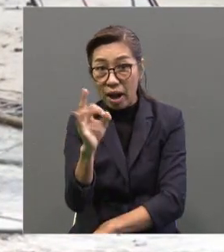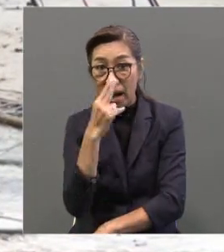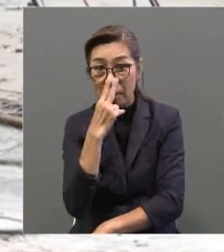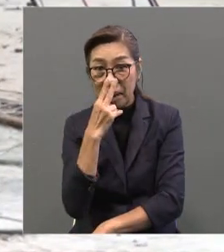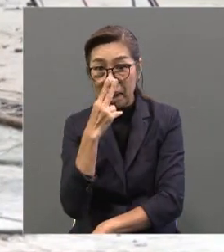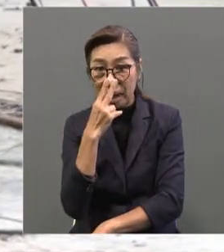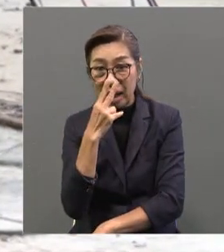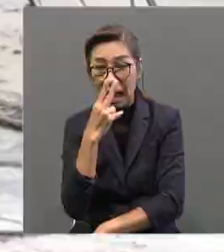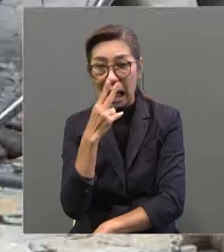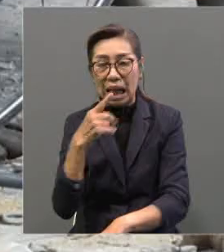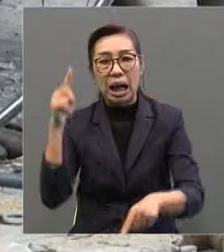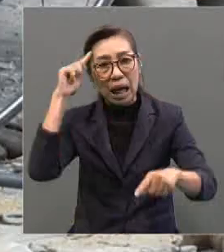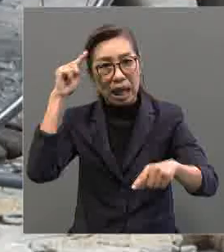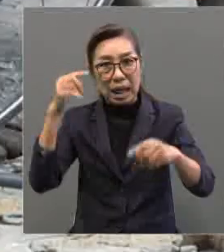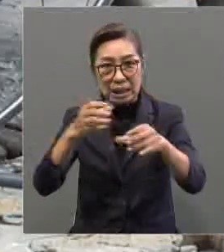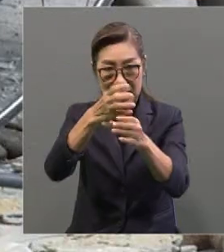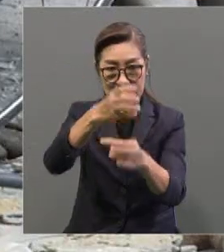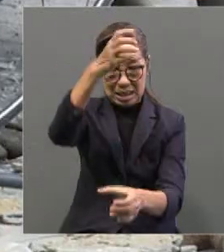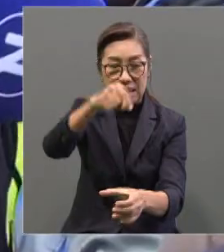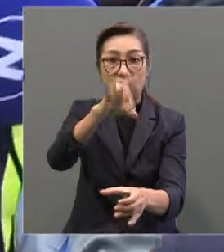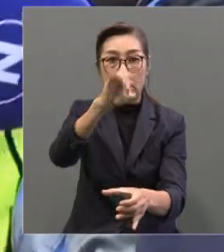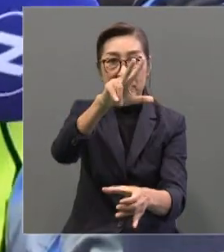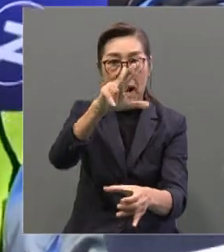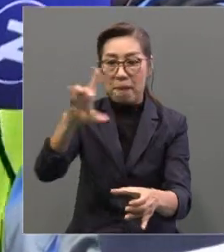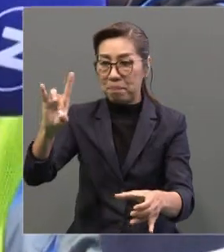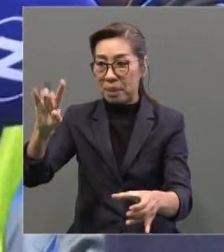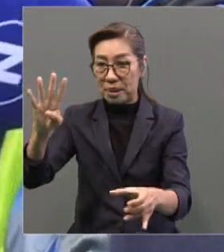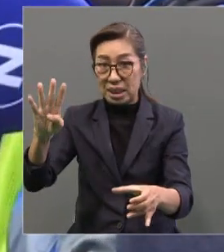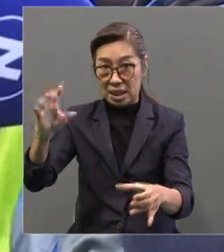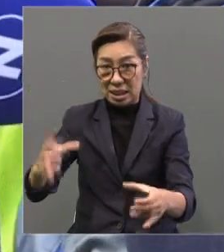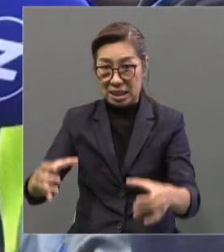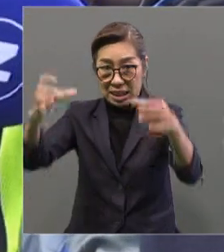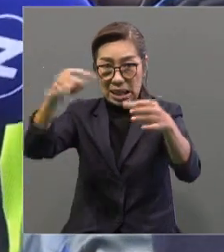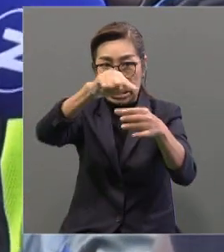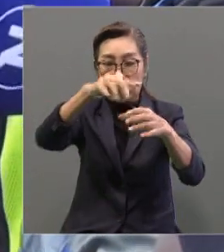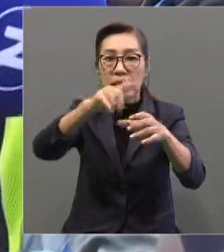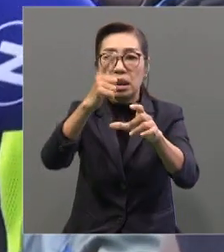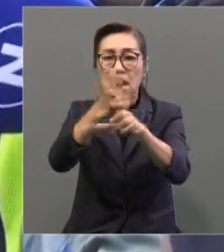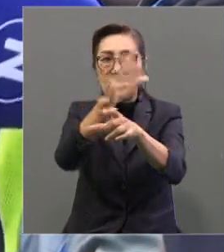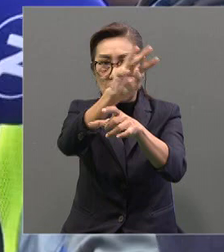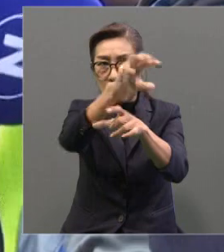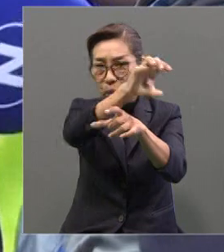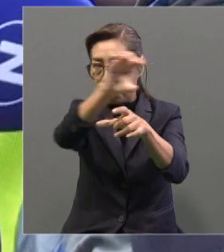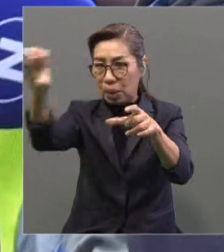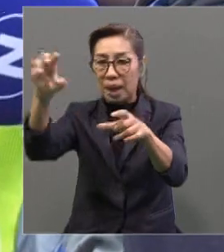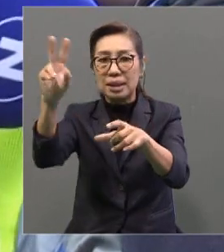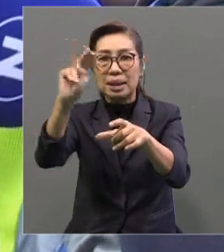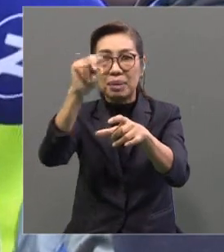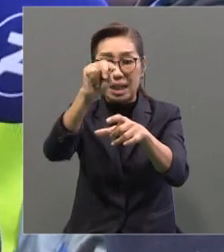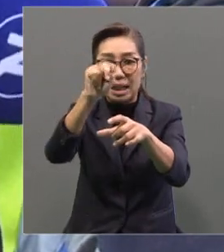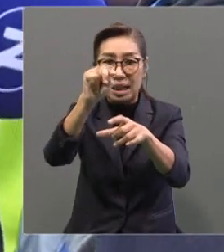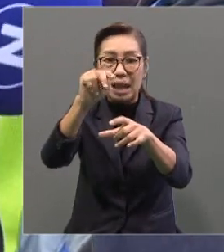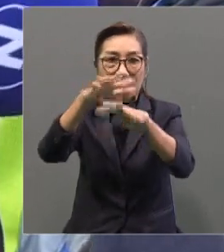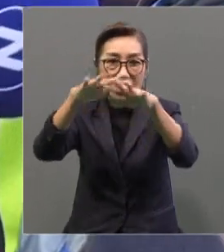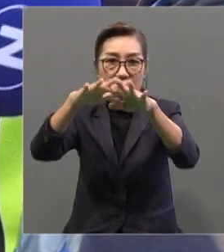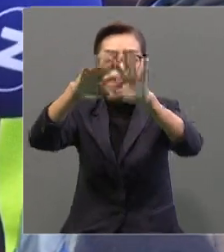ละค่ะที่อยู่ด้านบนของเสาที่83แล้วก็84มันเกิดความไม่สมดุลแล้วมันก็เกิดการพังถล่มลงมานั่นเอง บีมลอนเชอร์เนี่ย